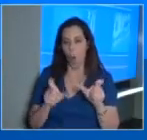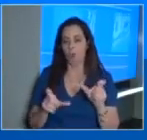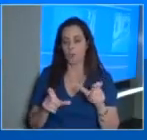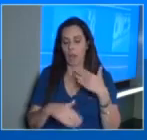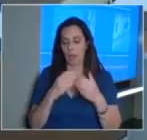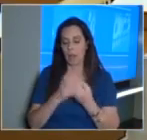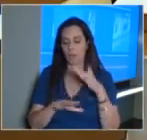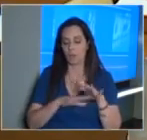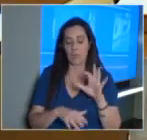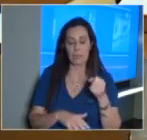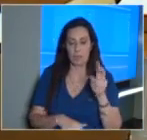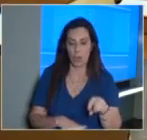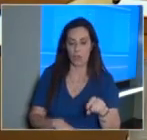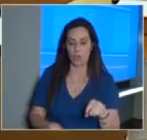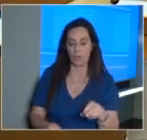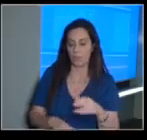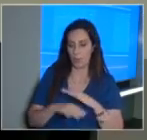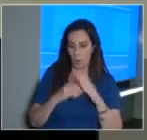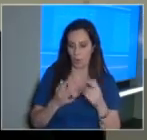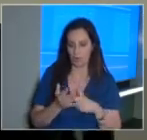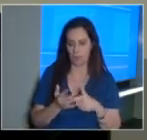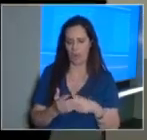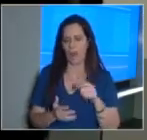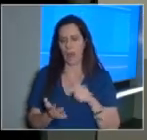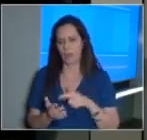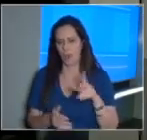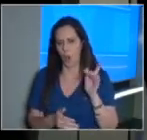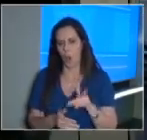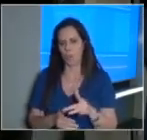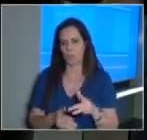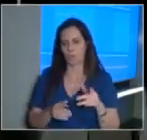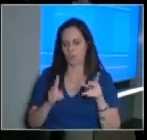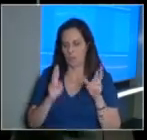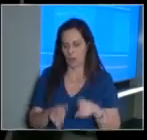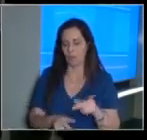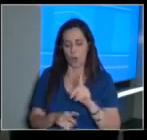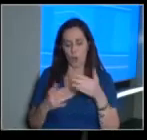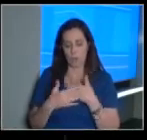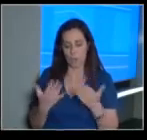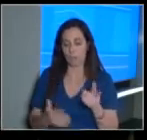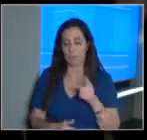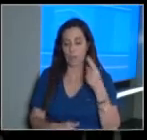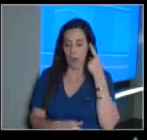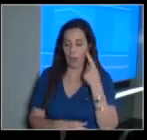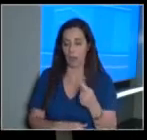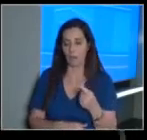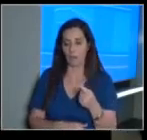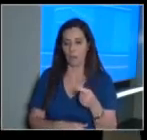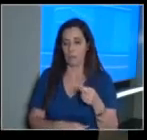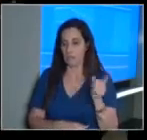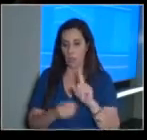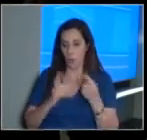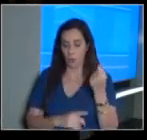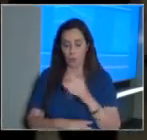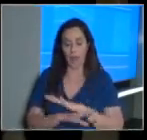להרכבת ממשלה, כלומר בין אם הם מתקיימים מכל סיבה שהיא, ולכן האופציה החוקית הזאת קיימת ולא בטעות. צריך לדעת שאמנם זה לא